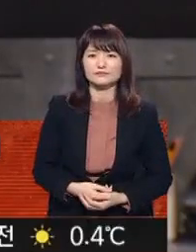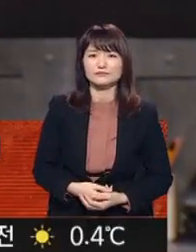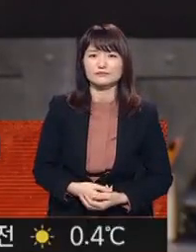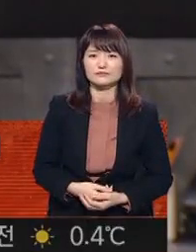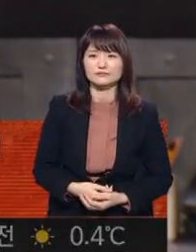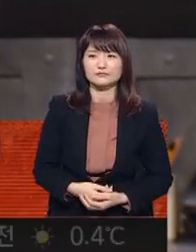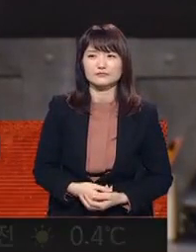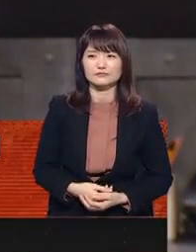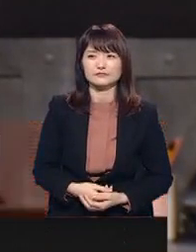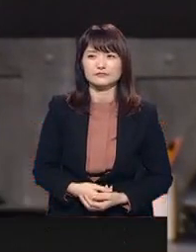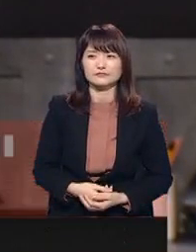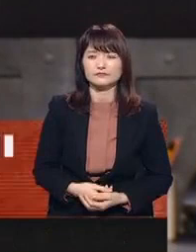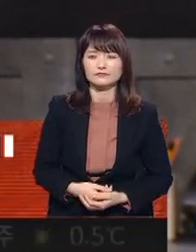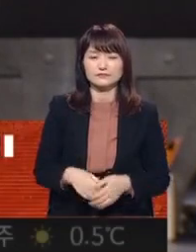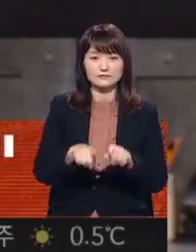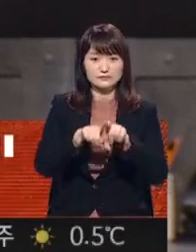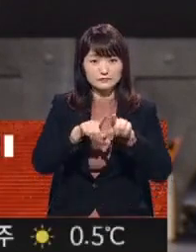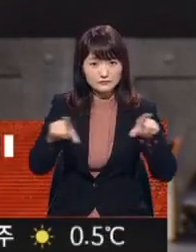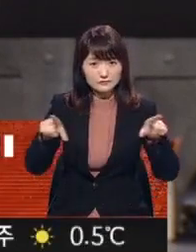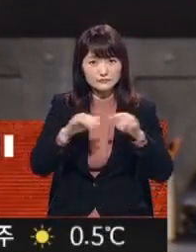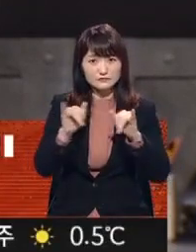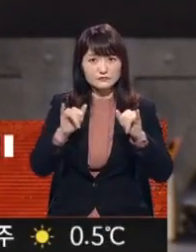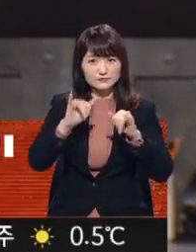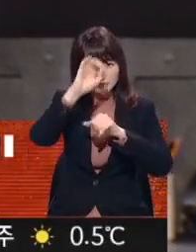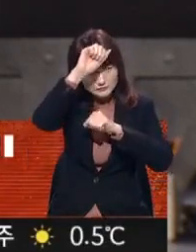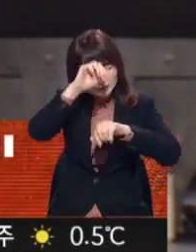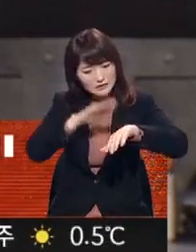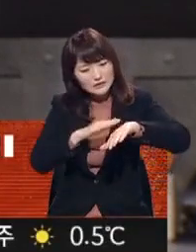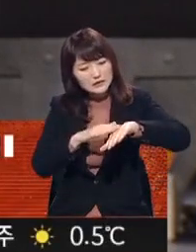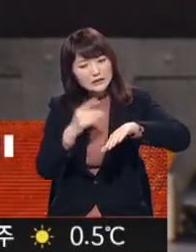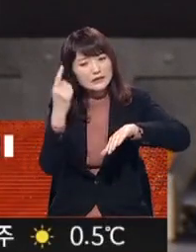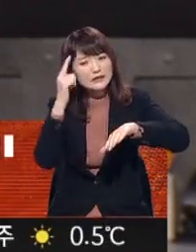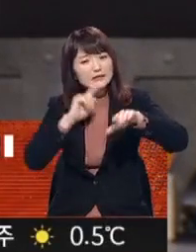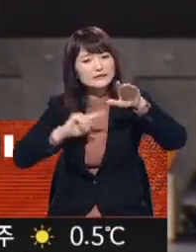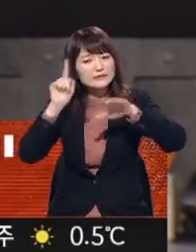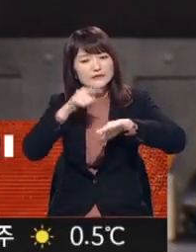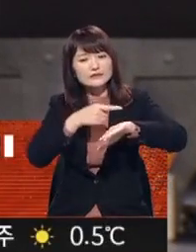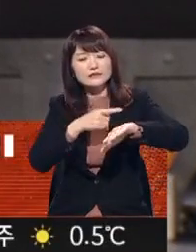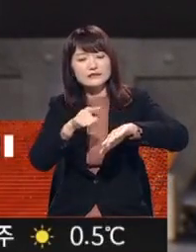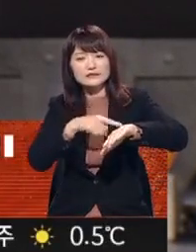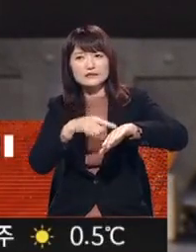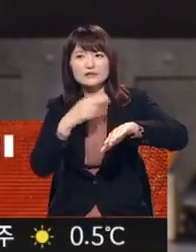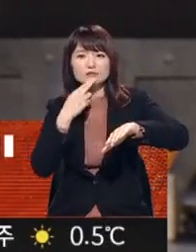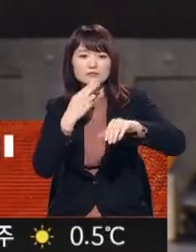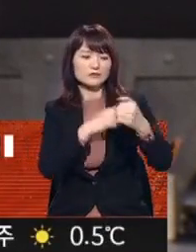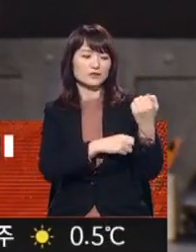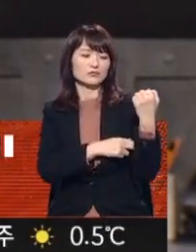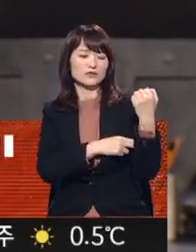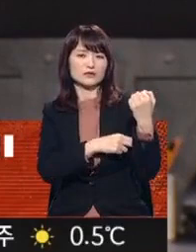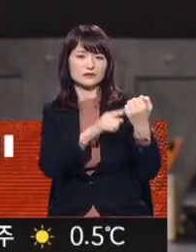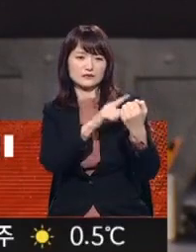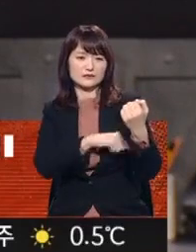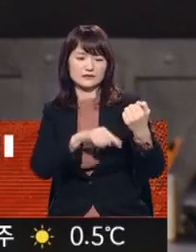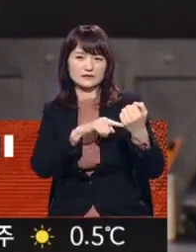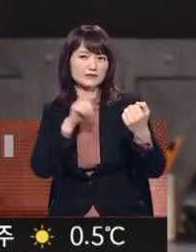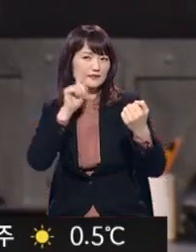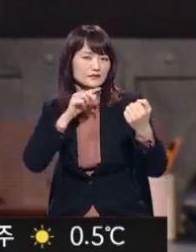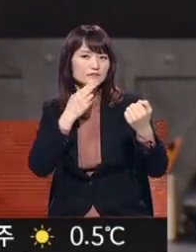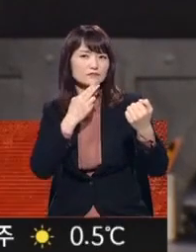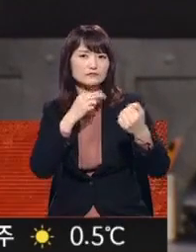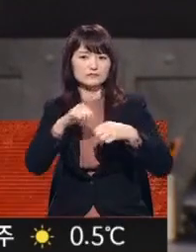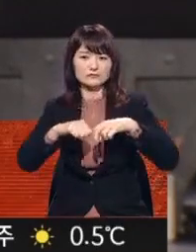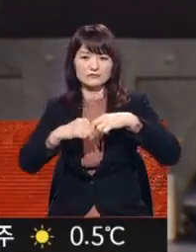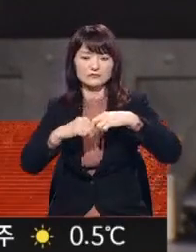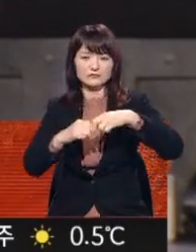이야기를 합니다 보통 사람이 발등에 상처가 없잖아요 그리고 이런 어떤 팔꿈치 안쪽에 상처가 없잖아요 그리고 무릎 뒤쪽에